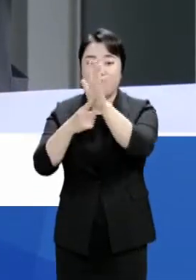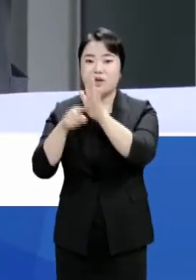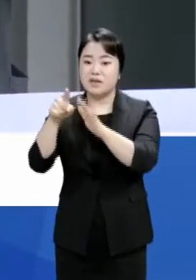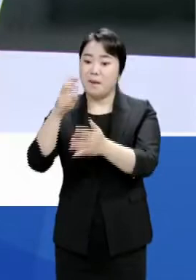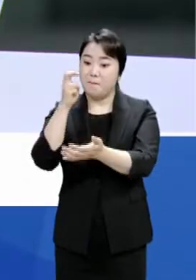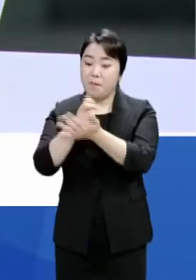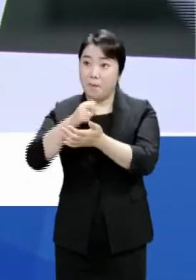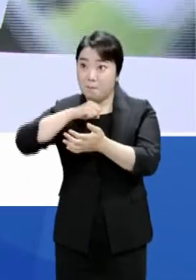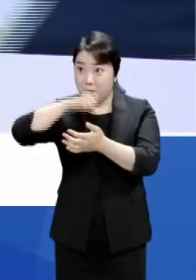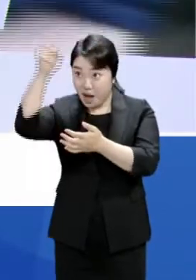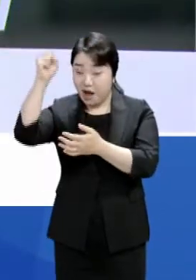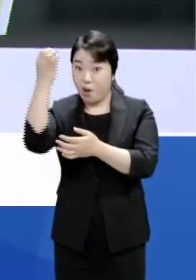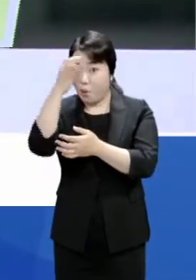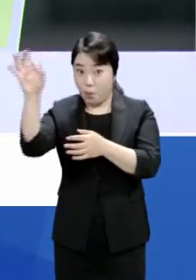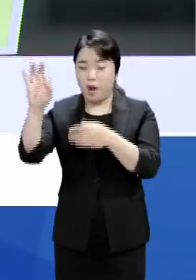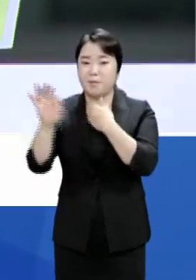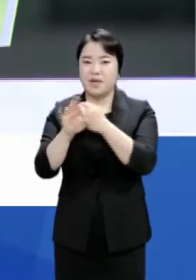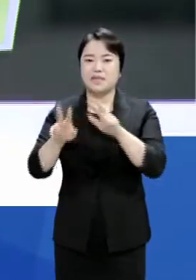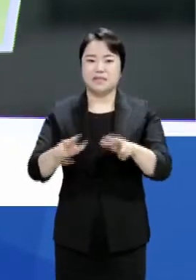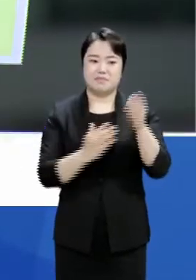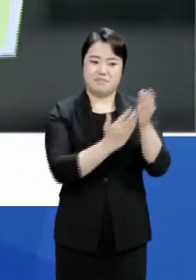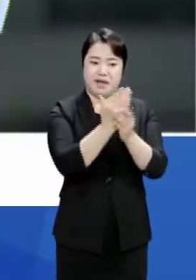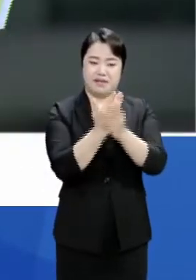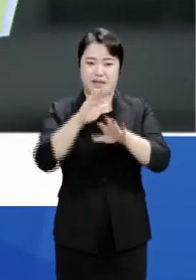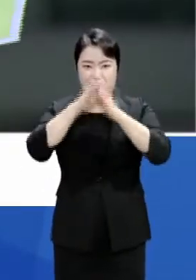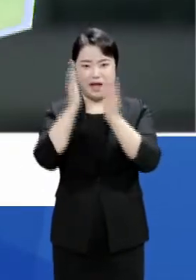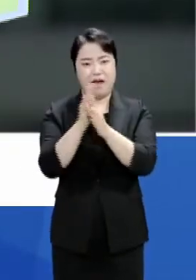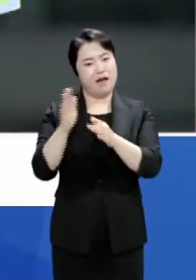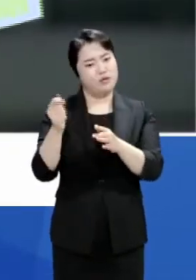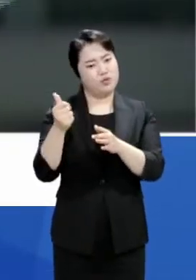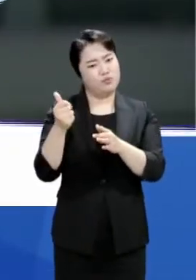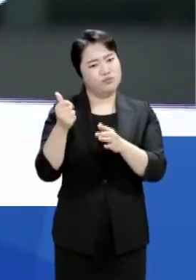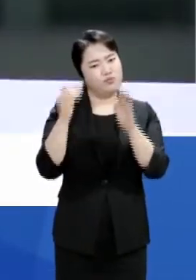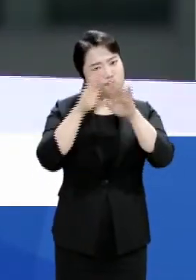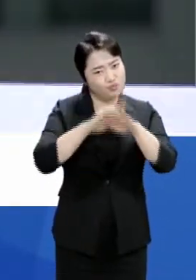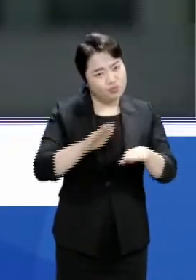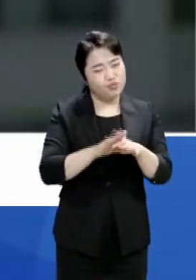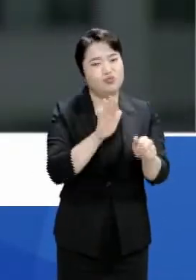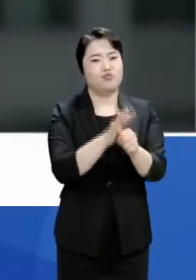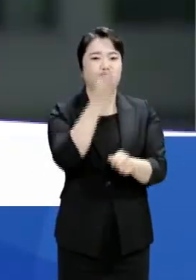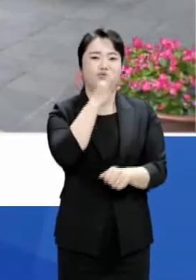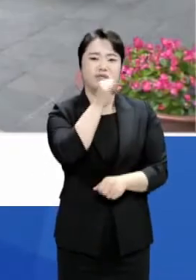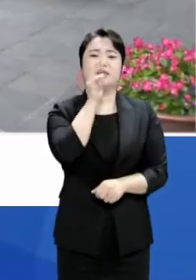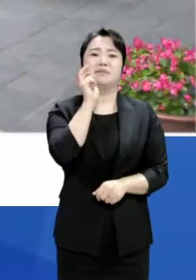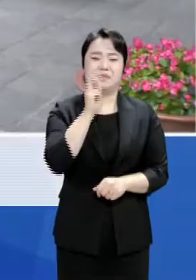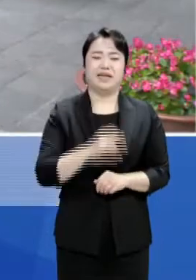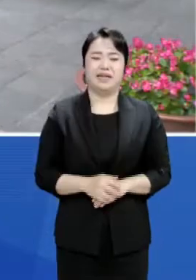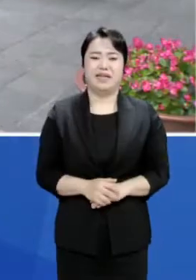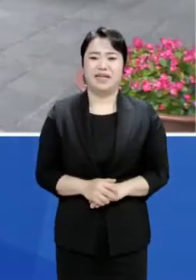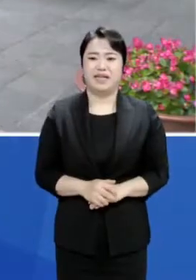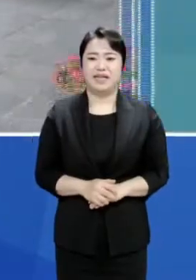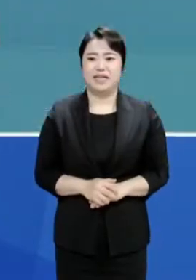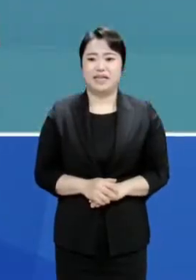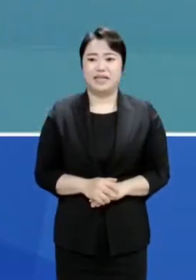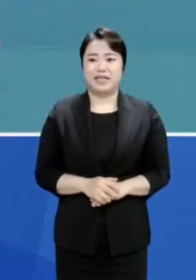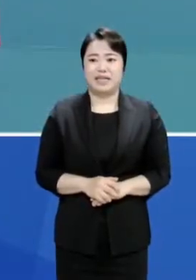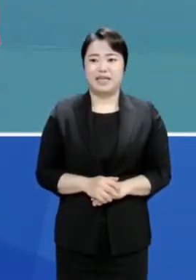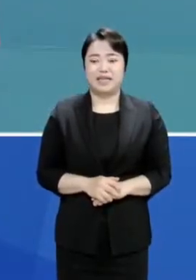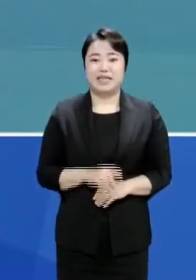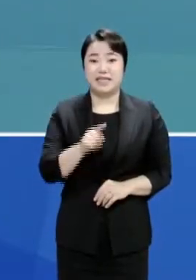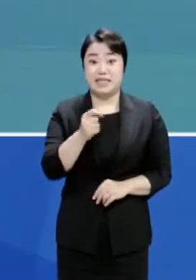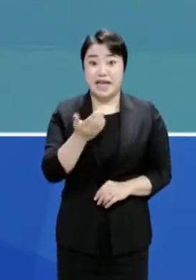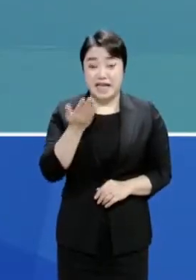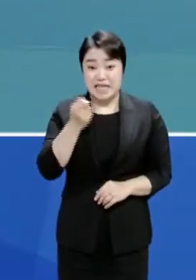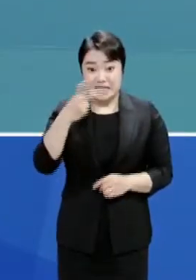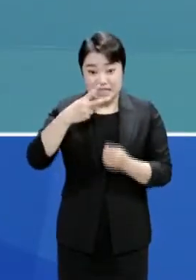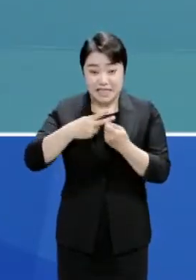법안이 통과된다라면은 지금 발생했던 문제는 상당수 좀 줄어들 수 있다고 보고 있습니다. 제가 뒤에 바로 여쭤볼 질문이 바로